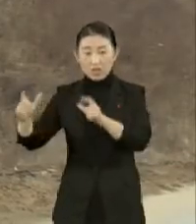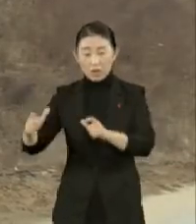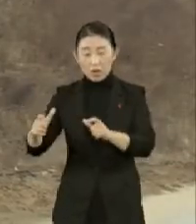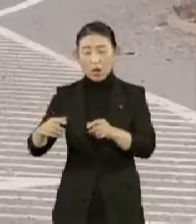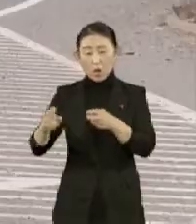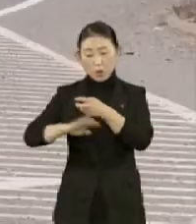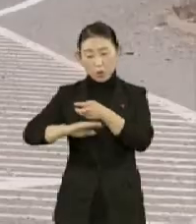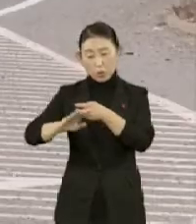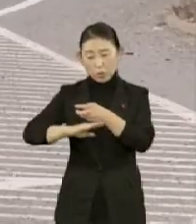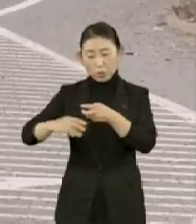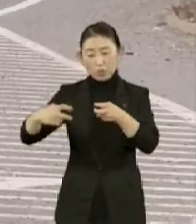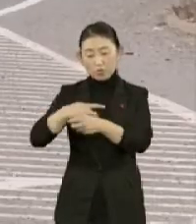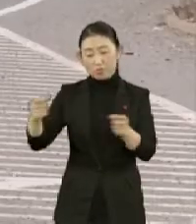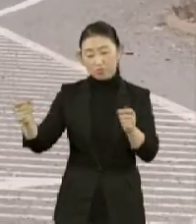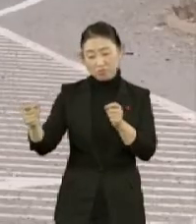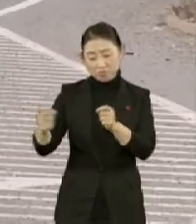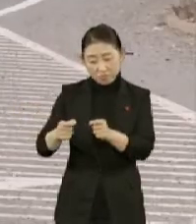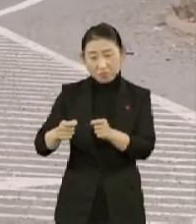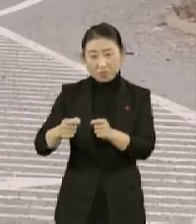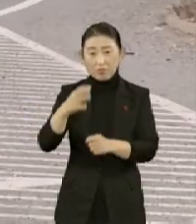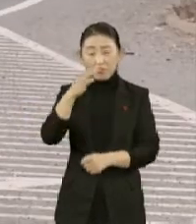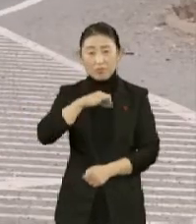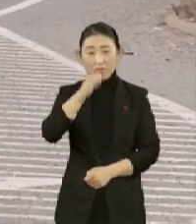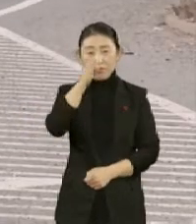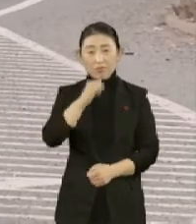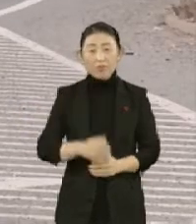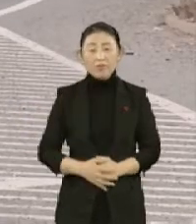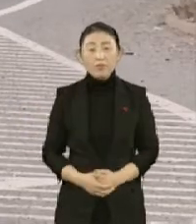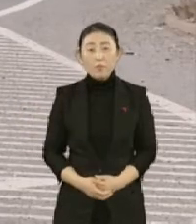대폭 향상될 것으로 보입니다